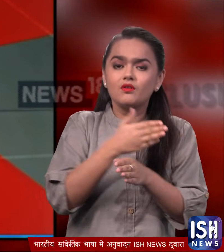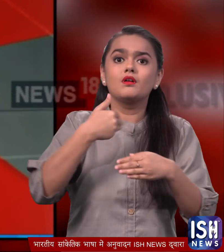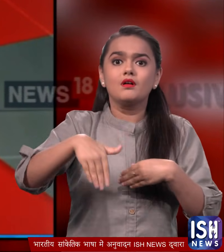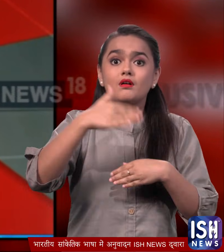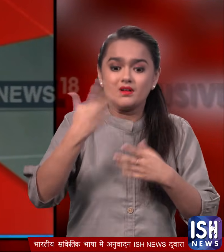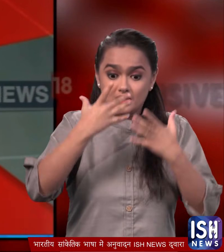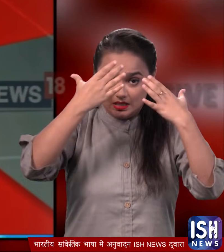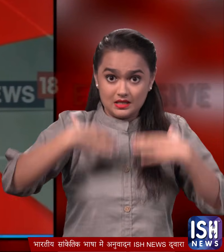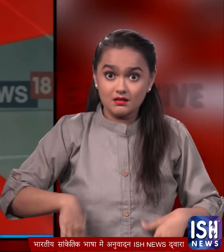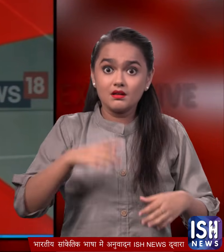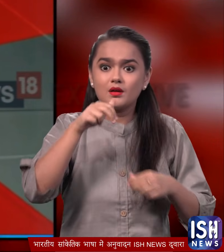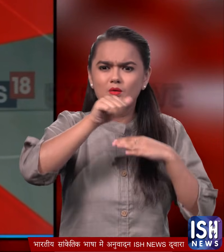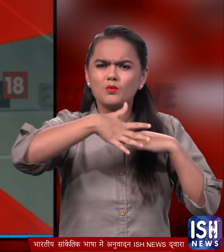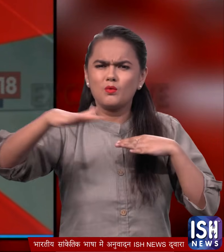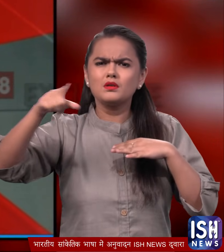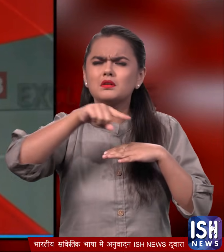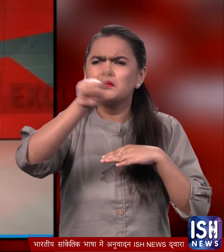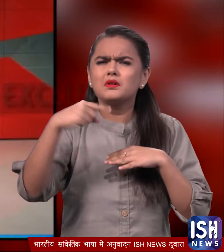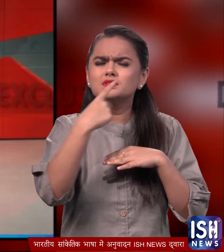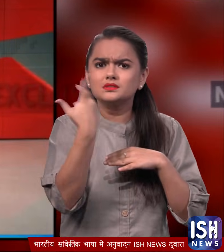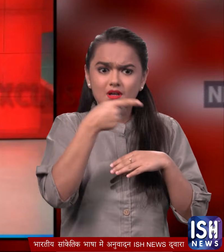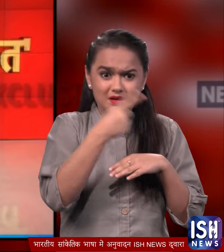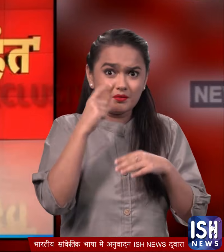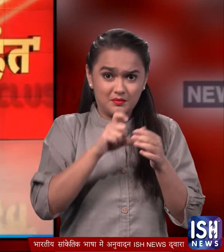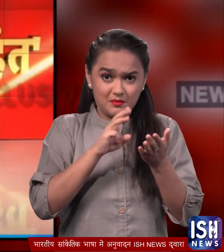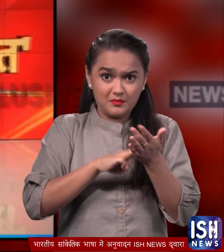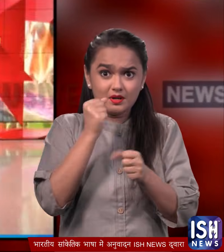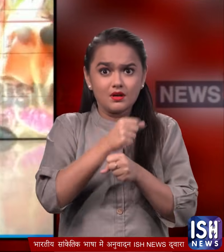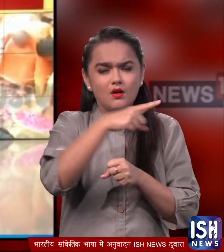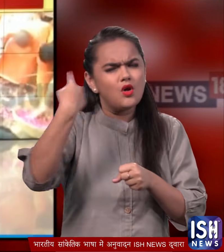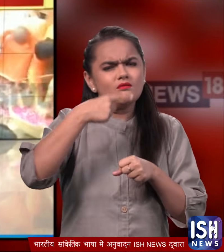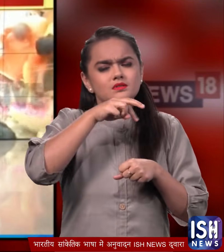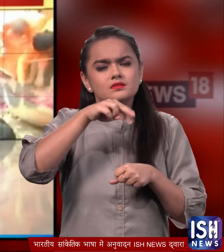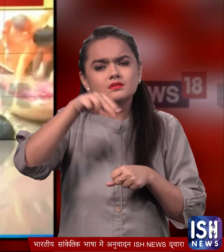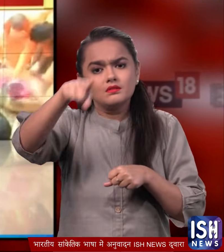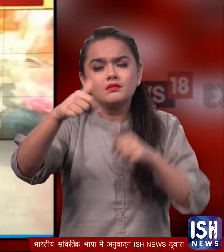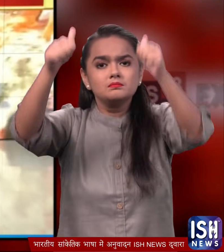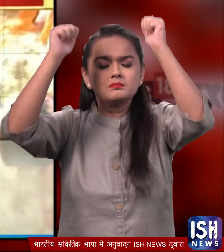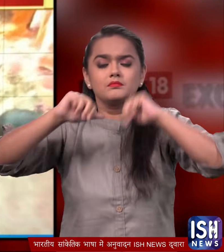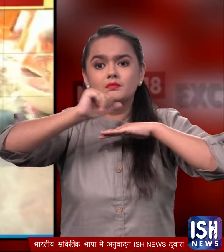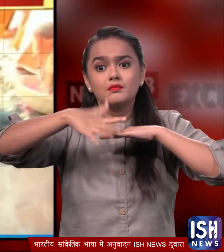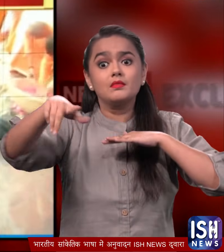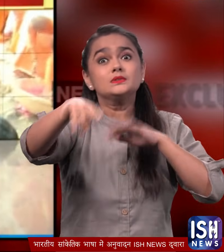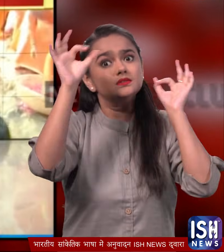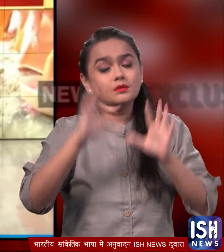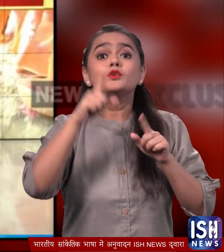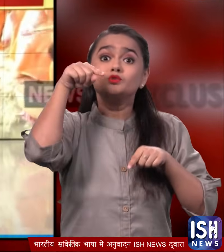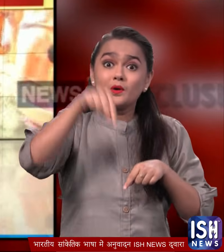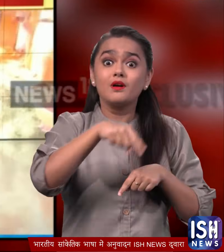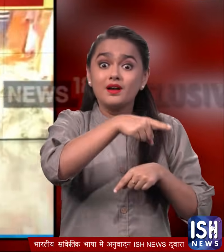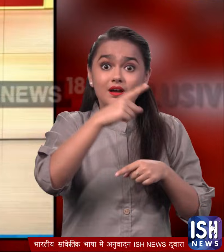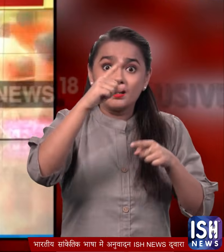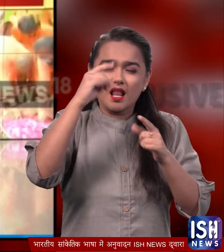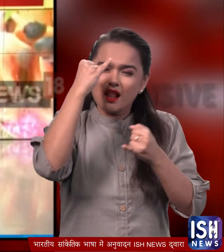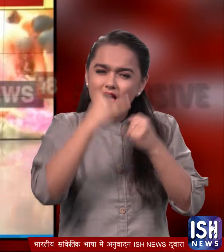को संगम किनारे ले जाया गया। कहा जाता है महंत नरेंद्र गिरी अक्सर संगम किनारे जाते थे और स्नान करते थे। इसी वजह से उन्हें संगम किनारे अंतिम